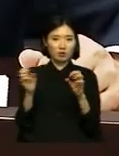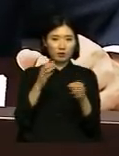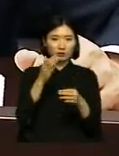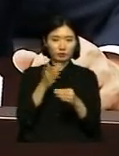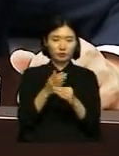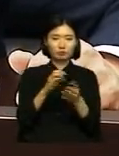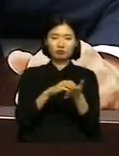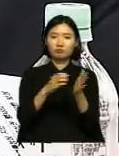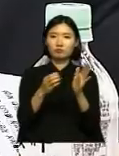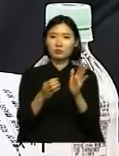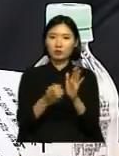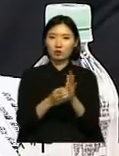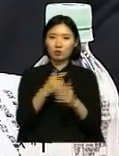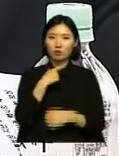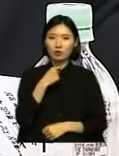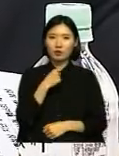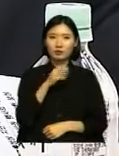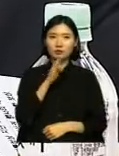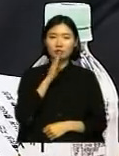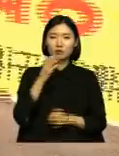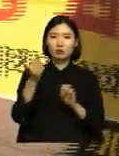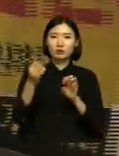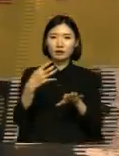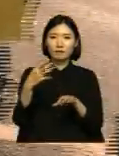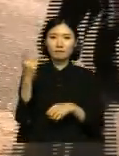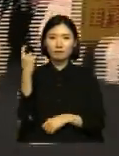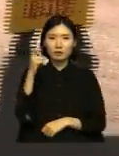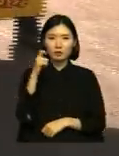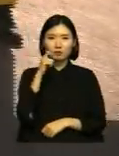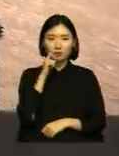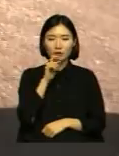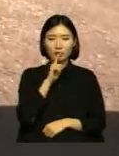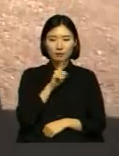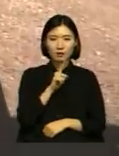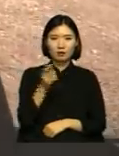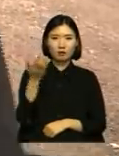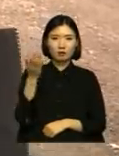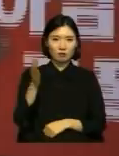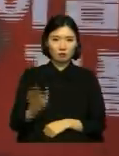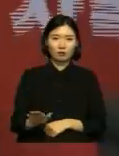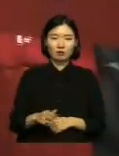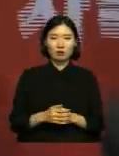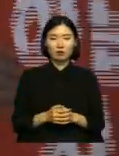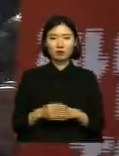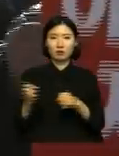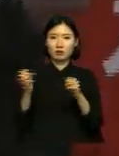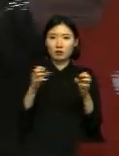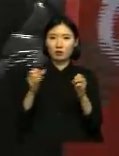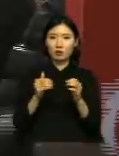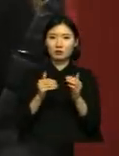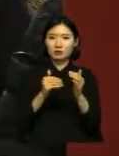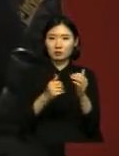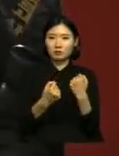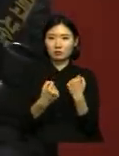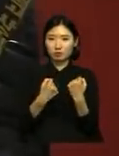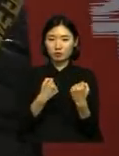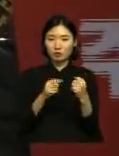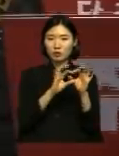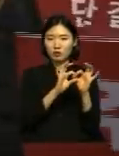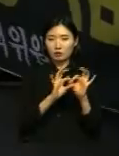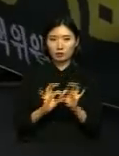4 적절한 원하는 답변을 듣지 못해서 라고 말씀하셨지만 어쨌든 대화가 실행 됨에도 불구하고 이렇게